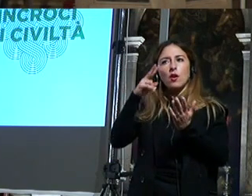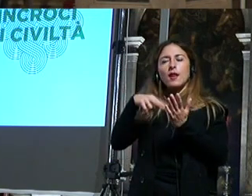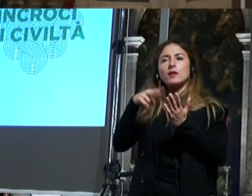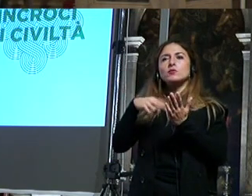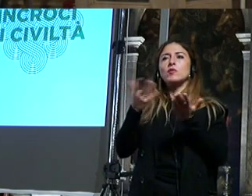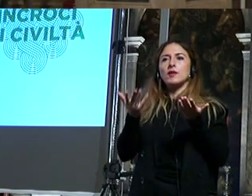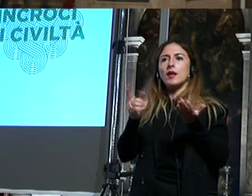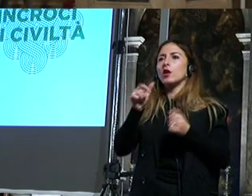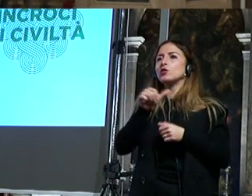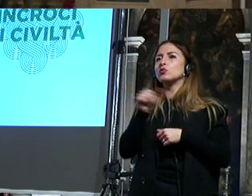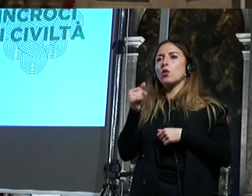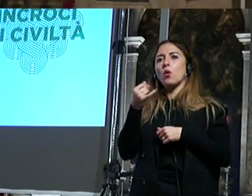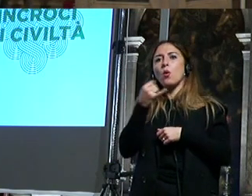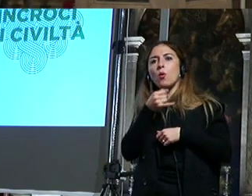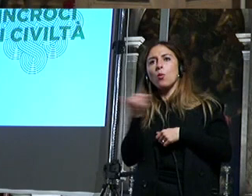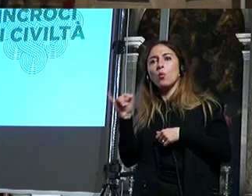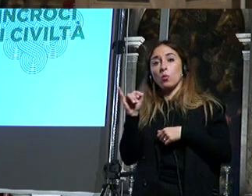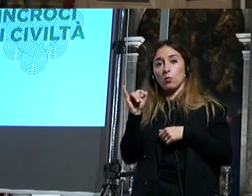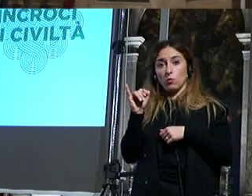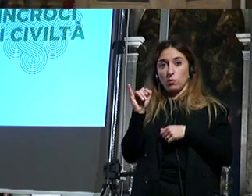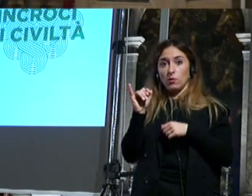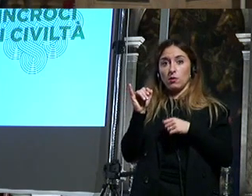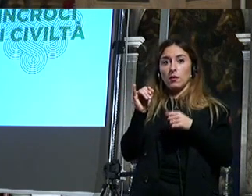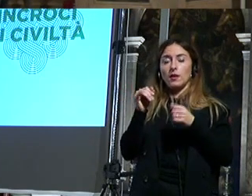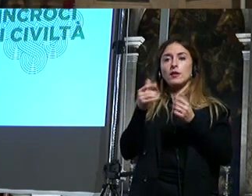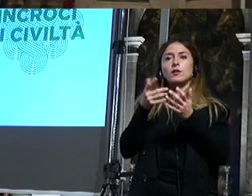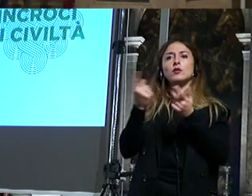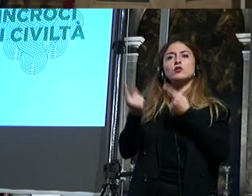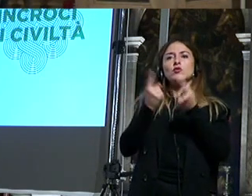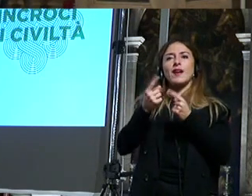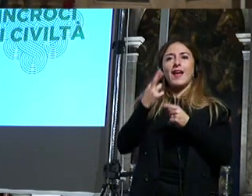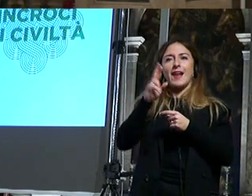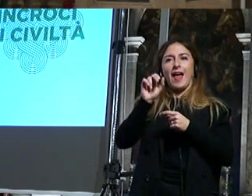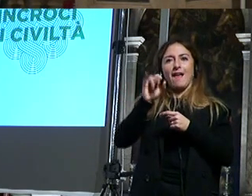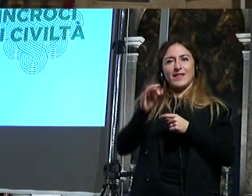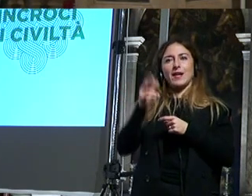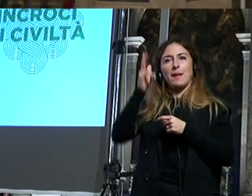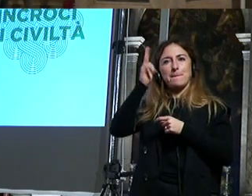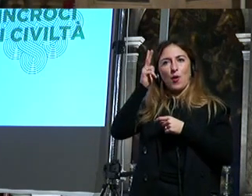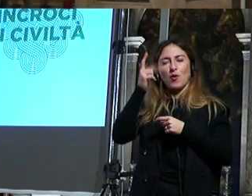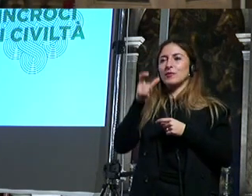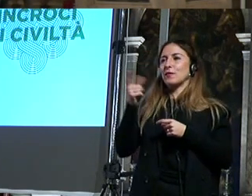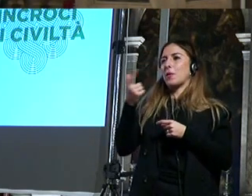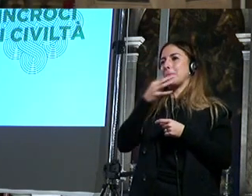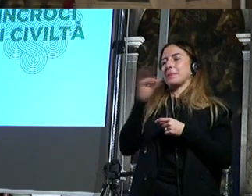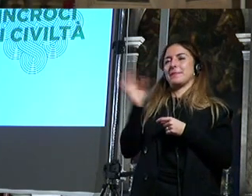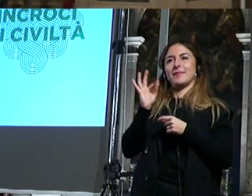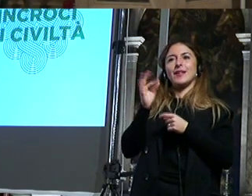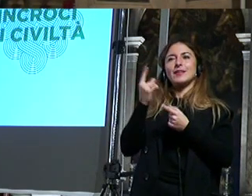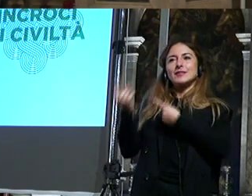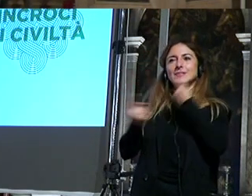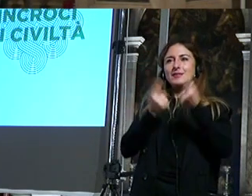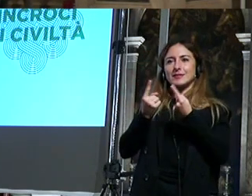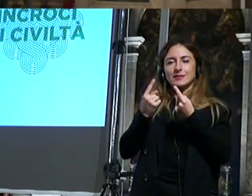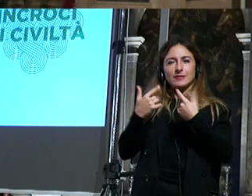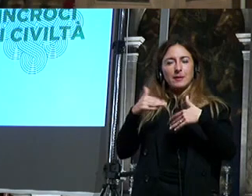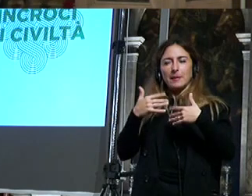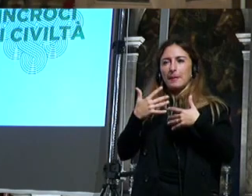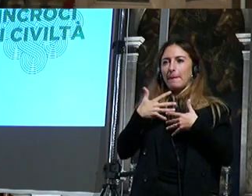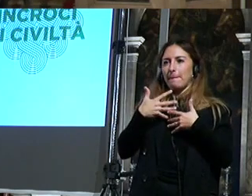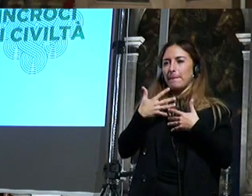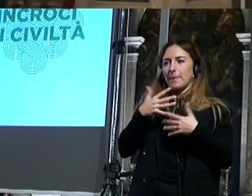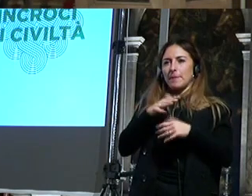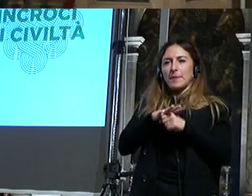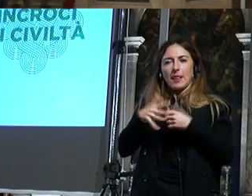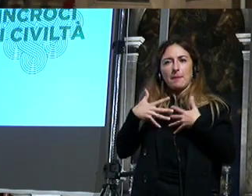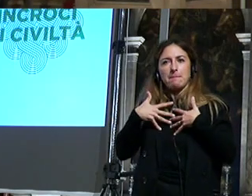anche solo le ultime, la scena di Rafi e del pollo, perché poi lei è stupenda, perché in questa scena carica di pathos, dove